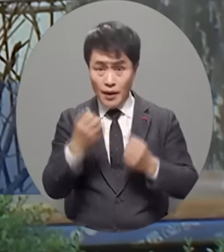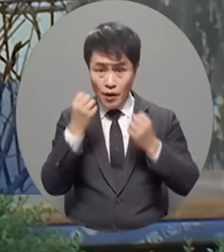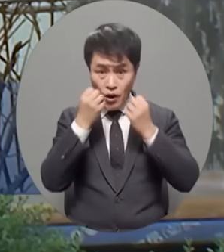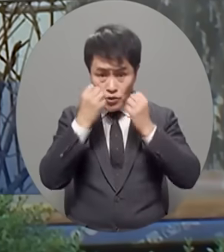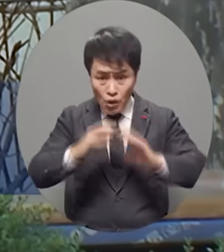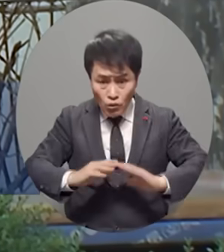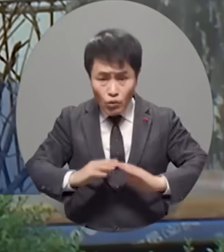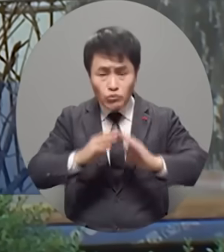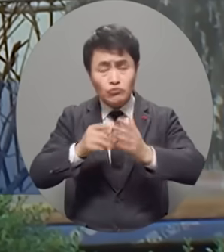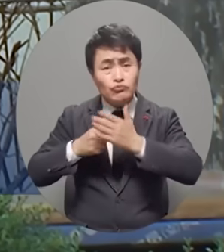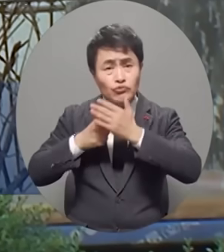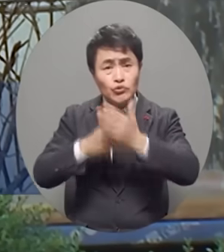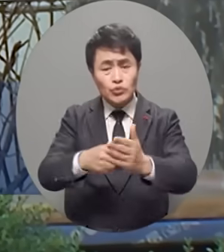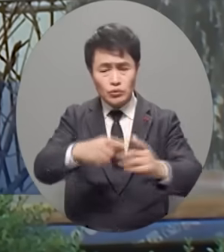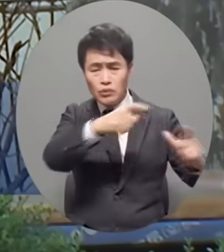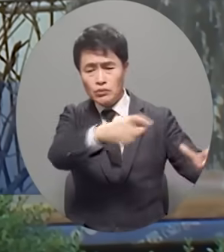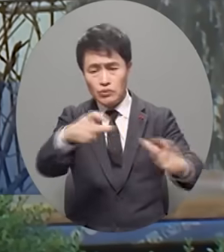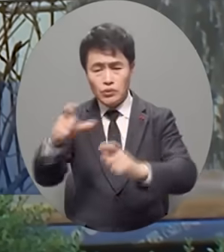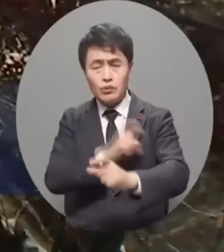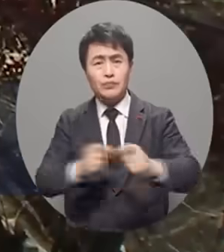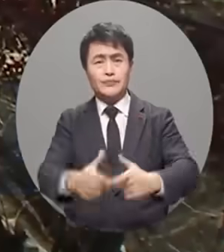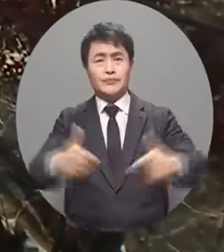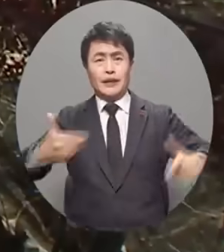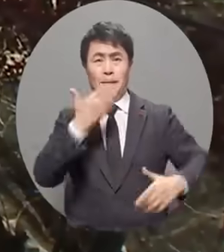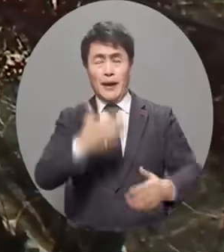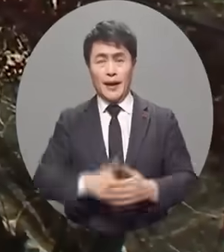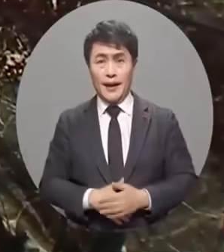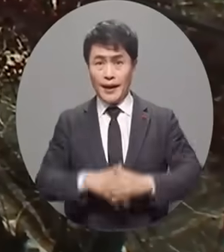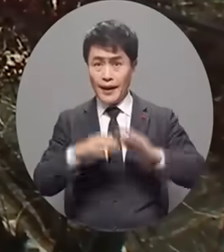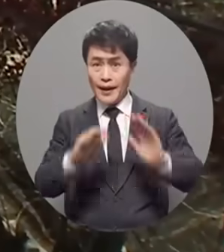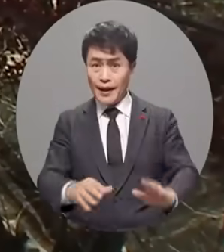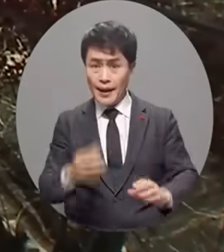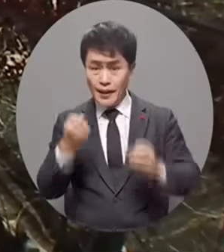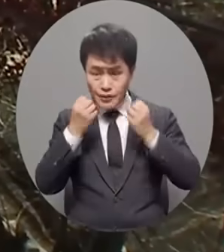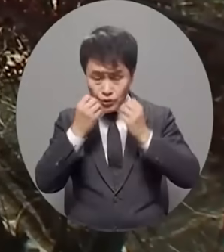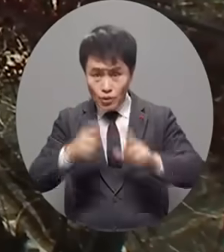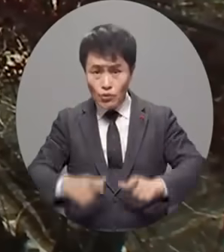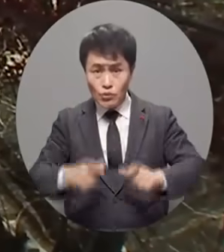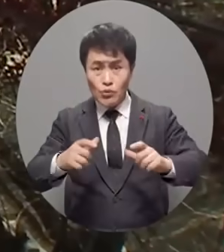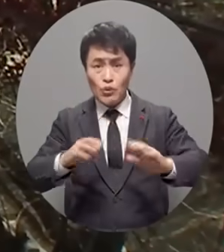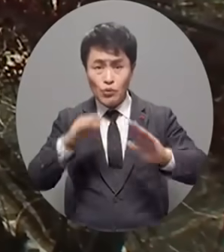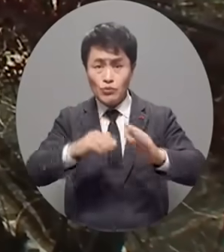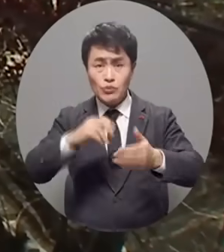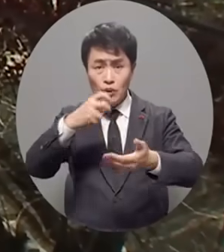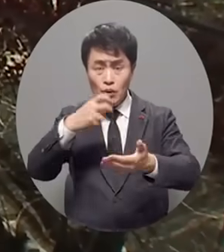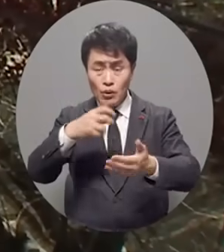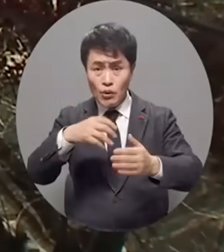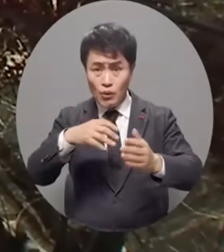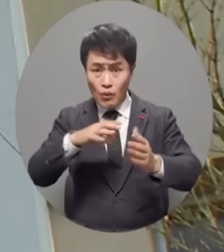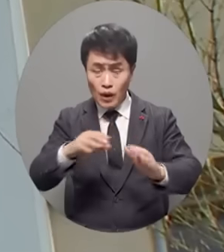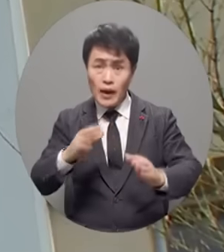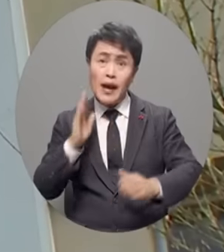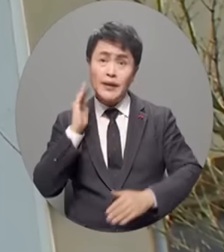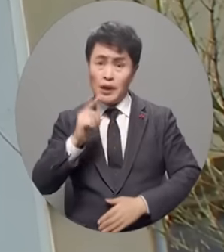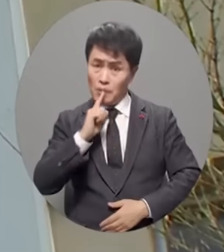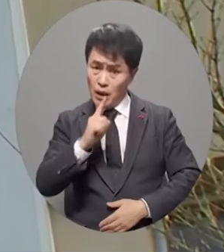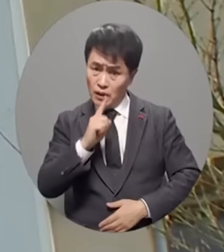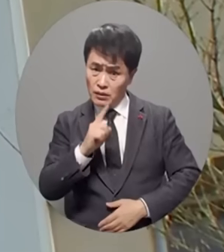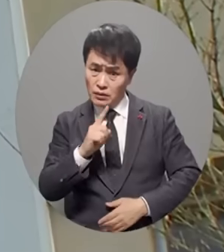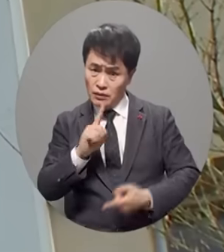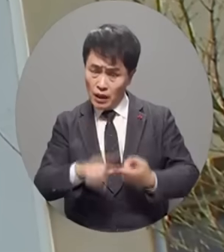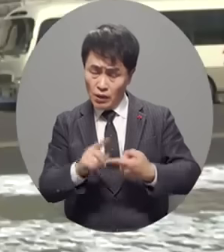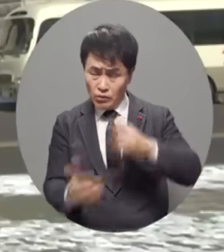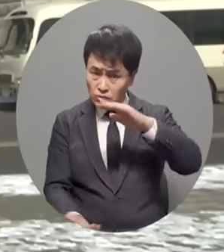수 있는 지역들도 늘어날 수 있습니다. 그러나 재건축 재개발 규제 완화가 대통령의 발언처럼 실현될 수